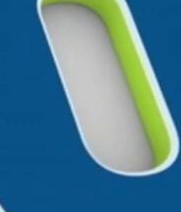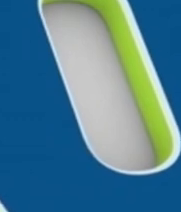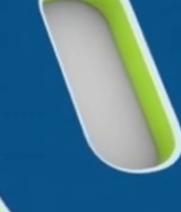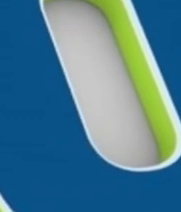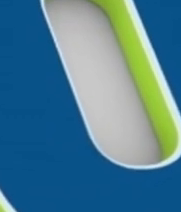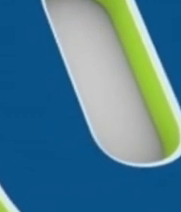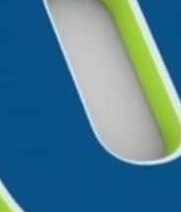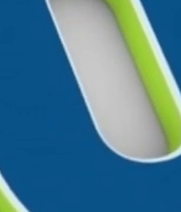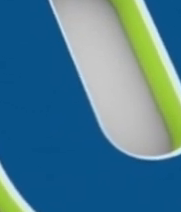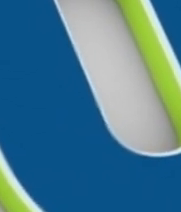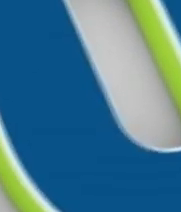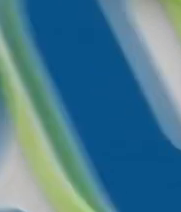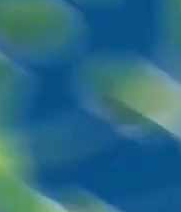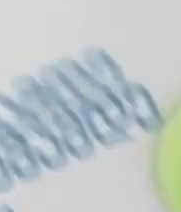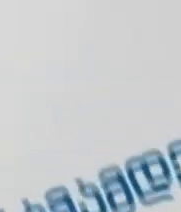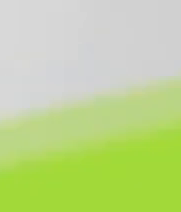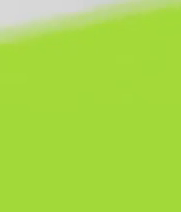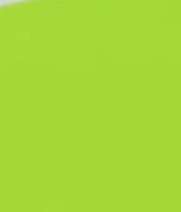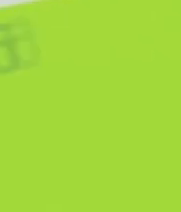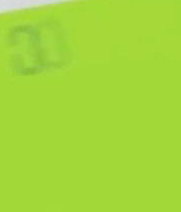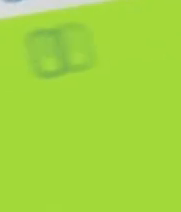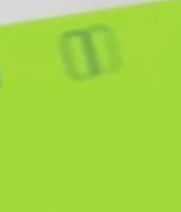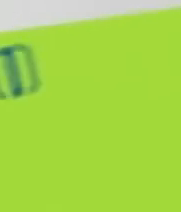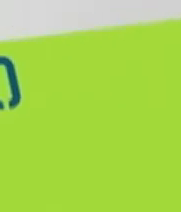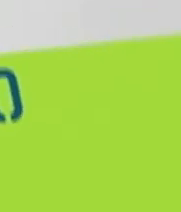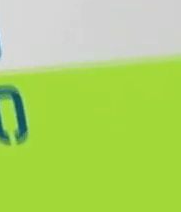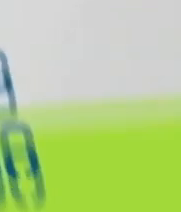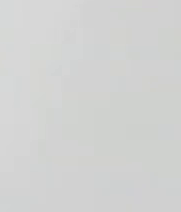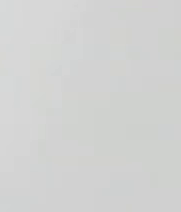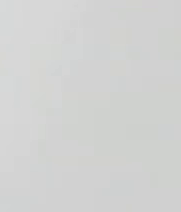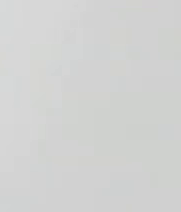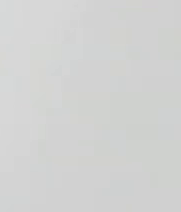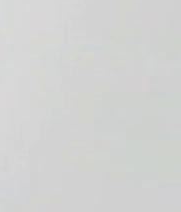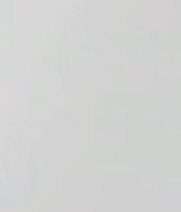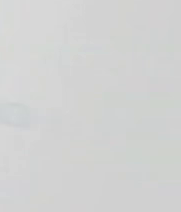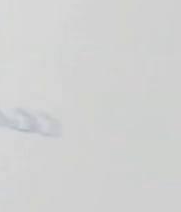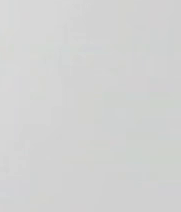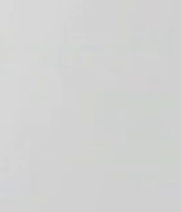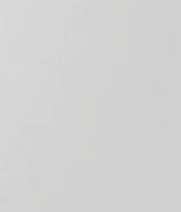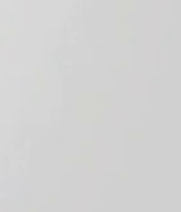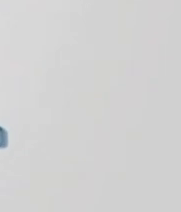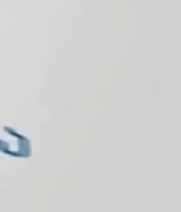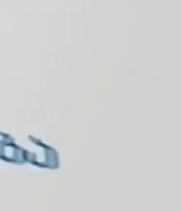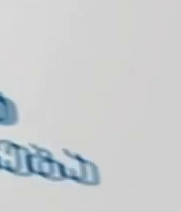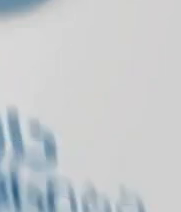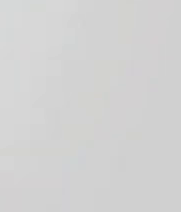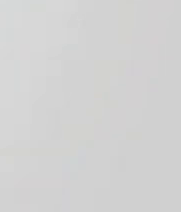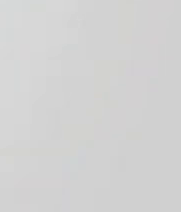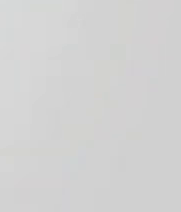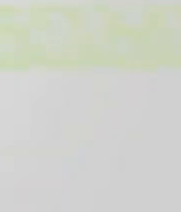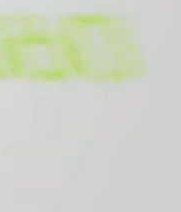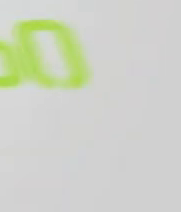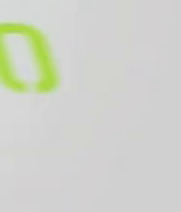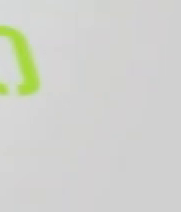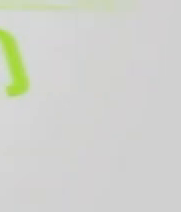ნარჩენებით დანაგვიანება 80 ასოცი, ხოლო 2 კილოგრამზე მეტი 150 სამასი ლარი. საბურავების გარემოში განთავსება 150-500,